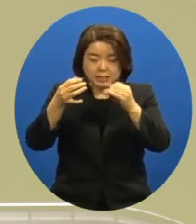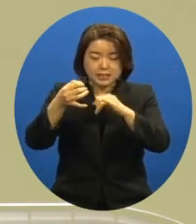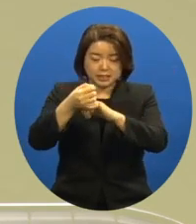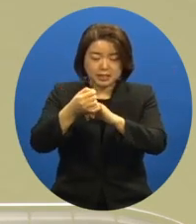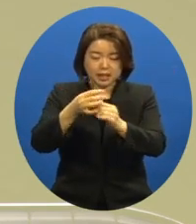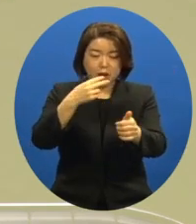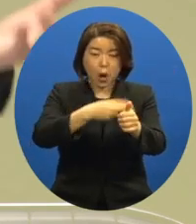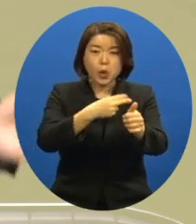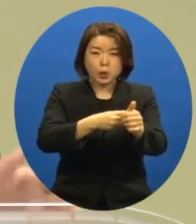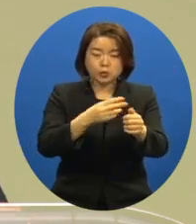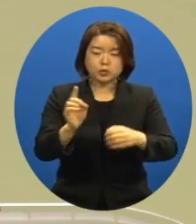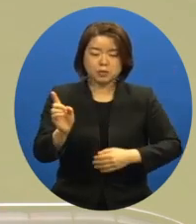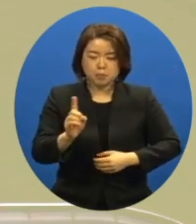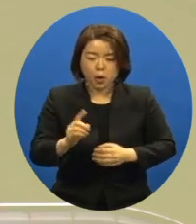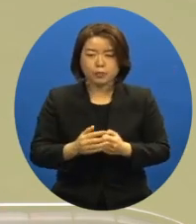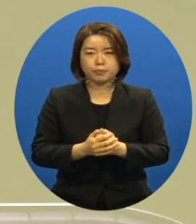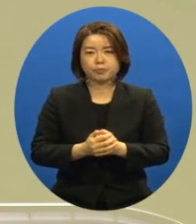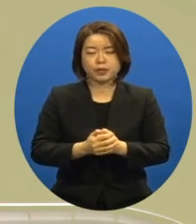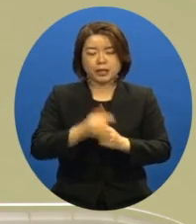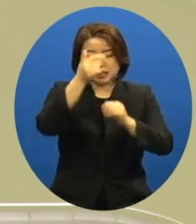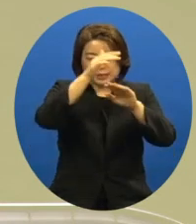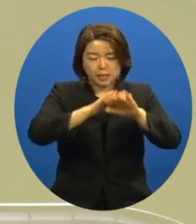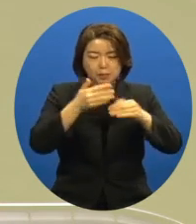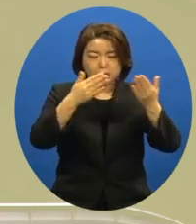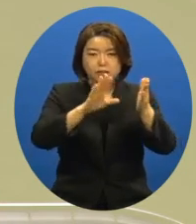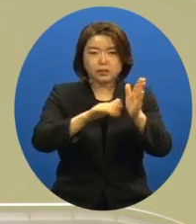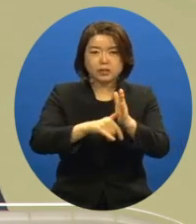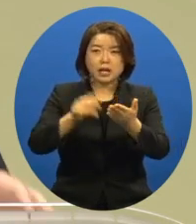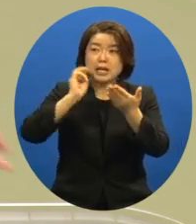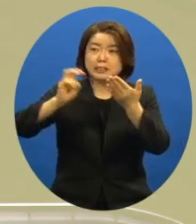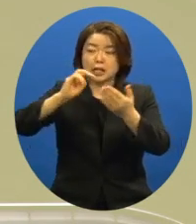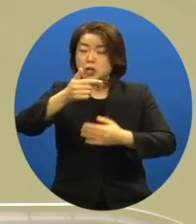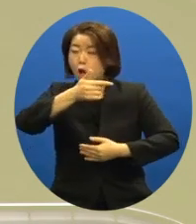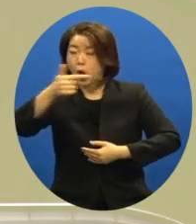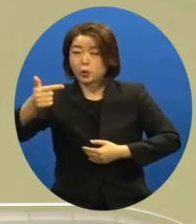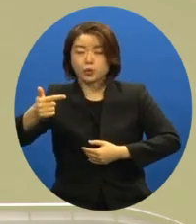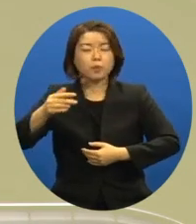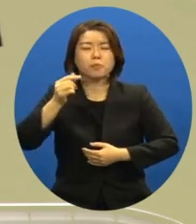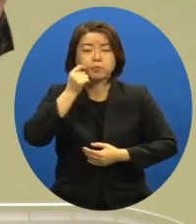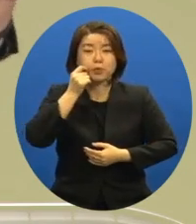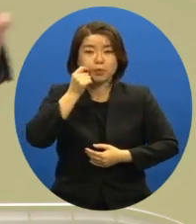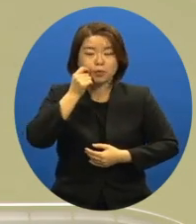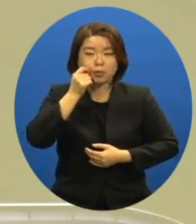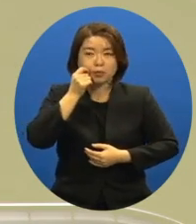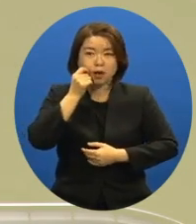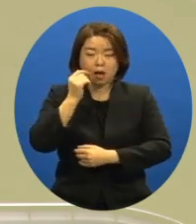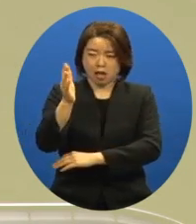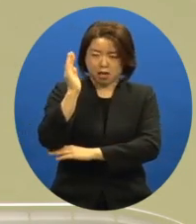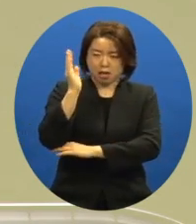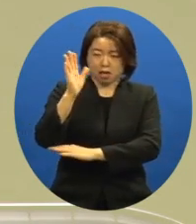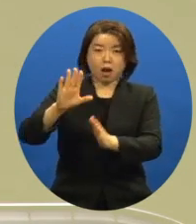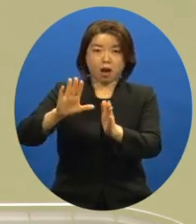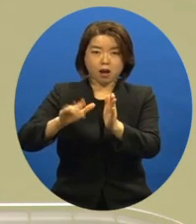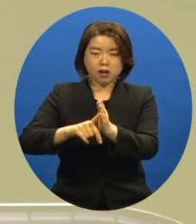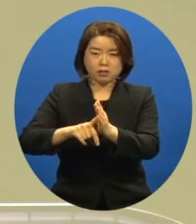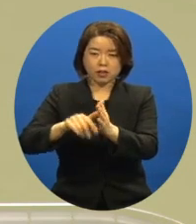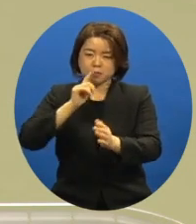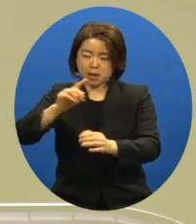예배드릴 때 찬송을 크게 부른 적이 없었답니다. 강의할 때는 청산유수같이 그렇게 강의를